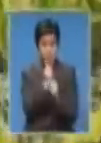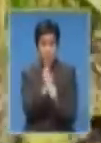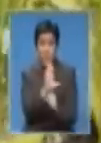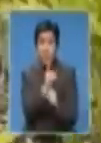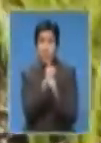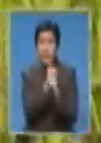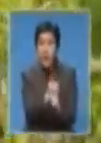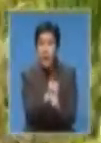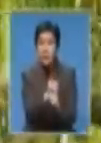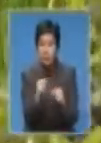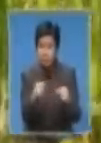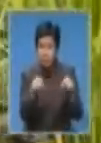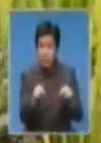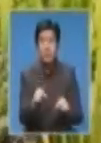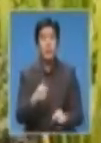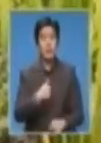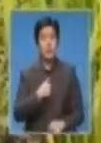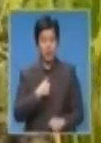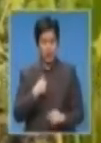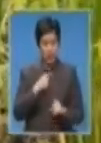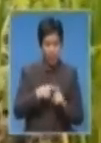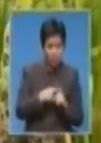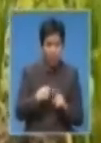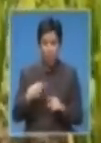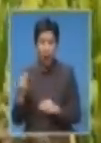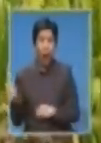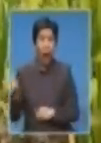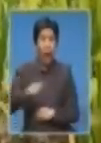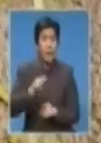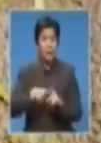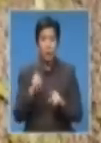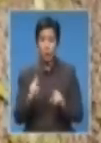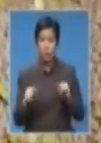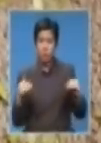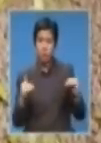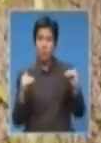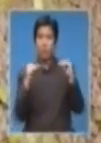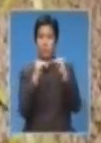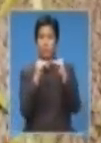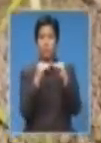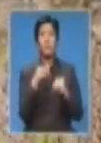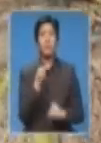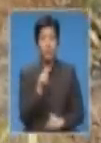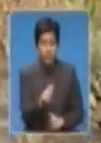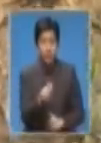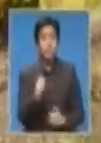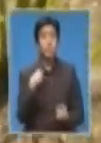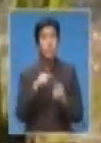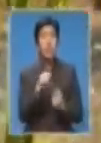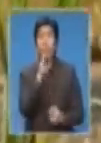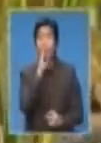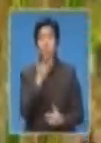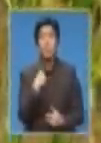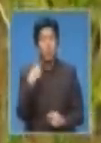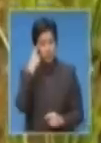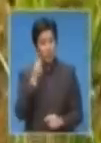ทำยังไงนะทั้งผู้ให้เช่าแล้วก็ผู้เช่านะครับต้องดูแลทั้งสองฝ่ายให้เกิดความสมดุลนะครับก็ไม่งั้นก็เขาก็ไม่อ